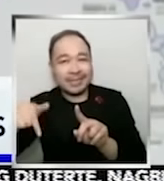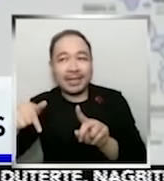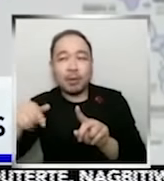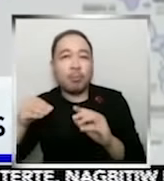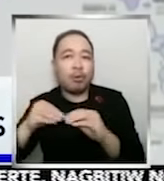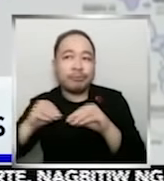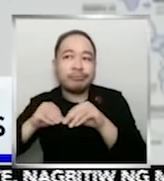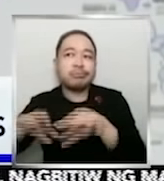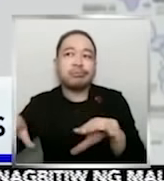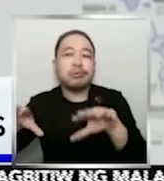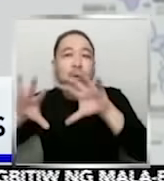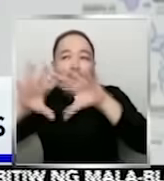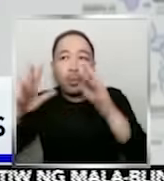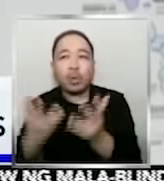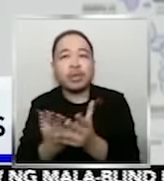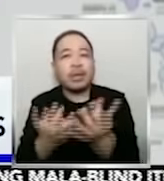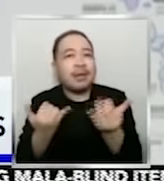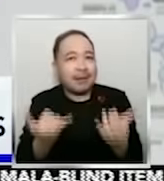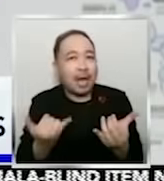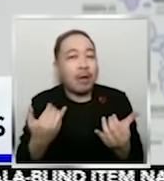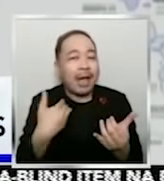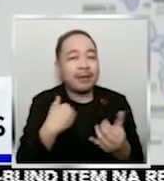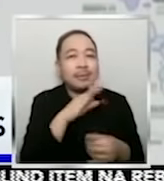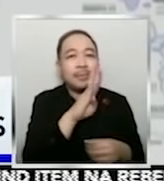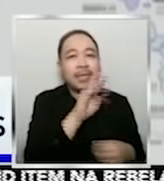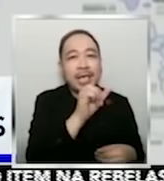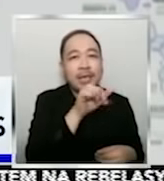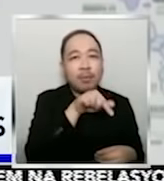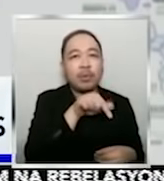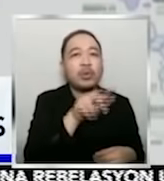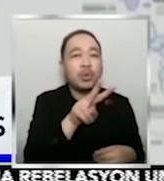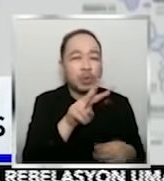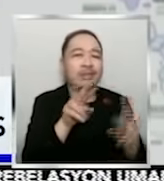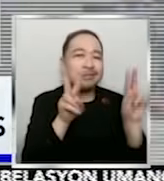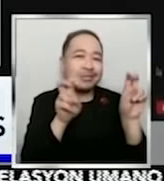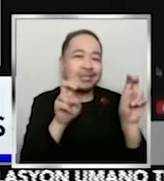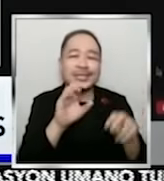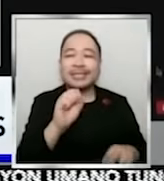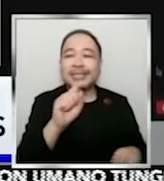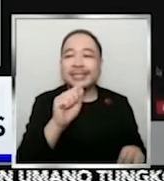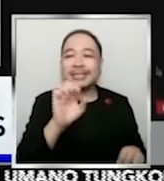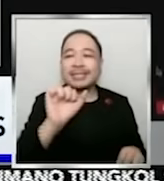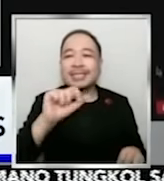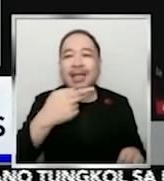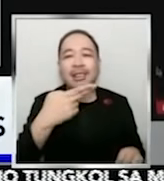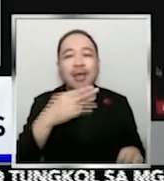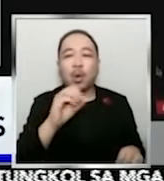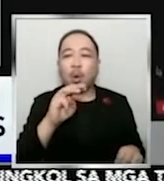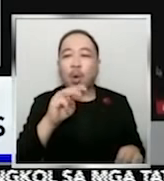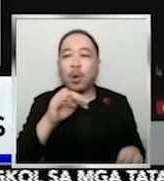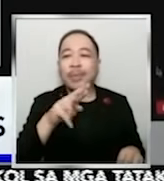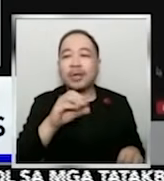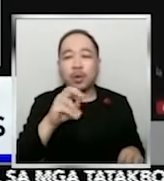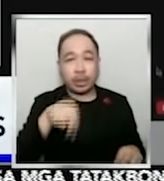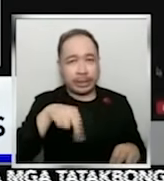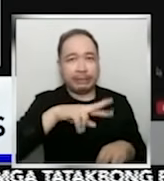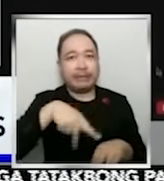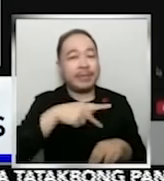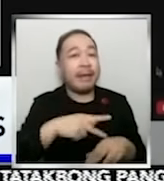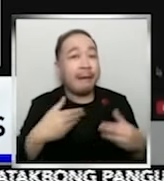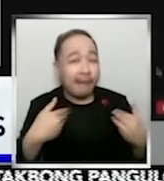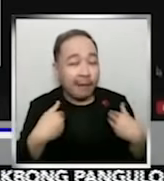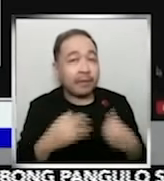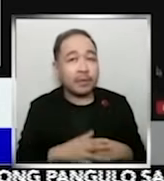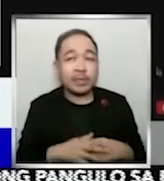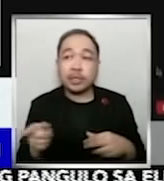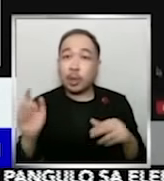mayroon na rin daw kaso ng BA.2 o Stealth Omicron sa Pilipinas. Kung ikukumpara po ang dalawa, ang BA.1